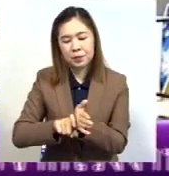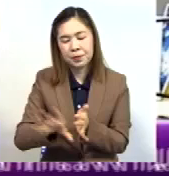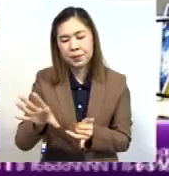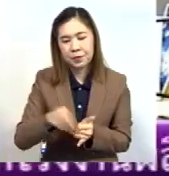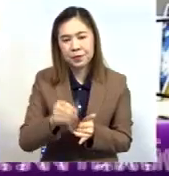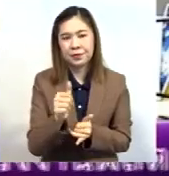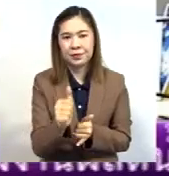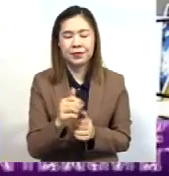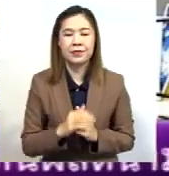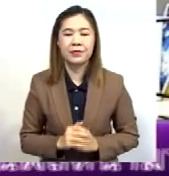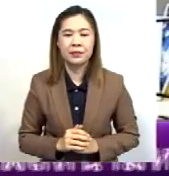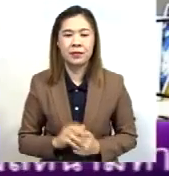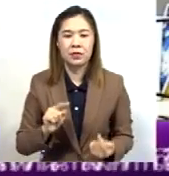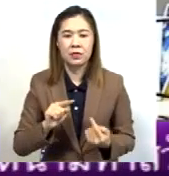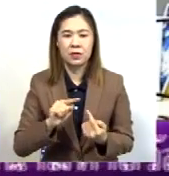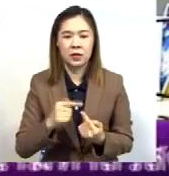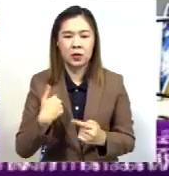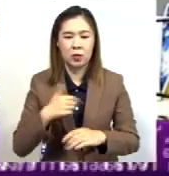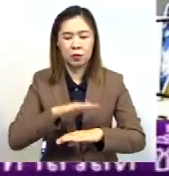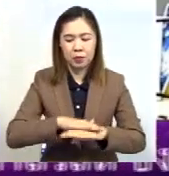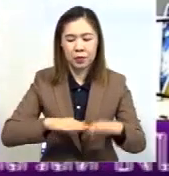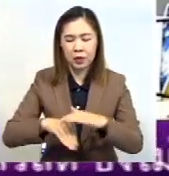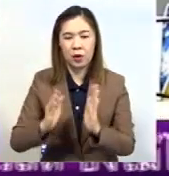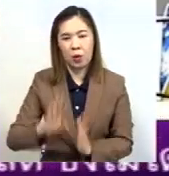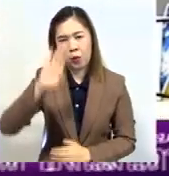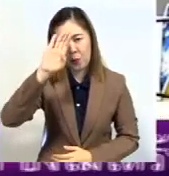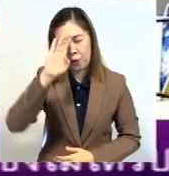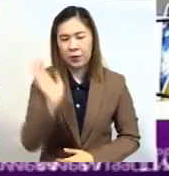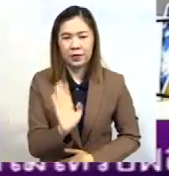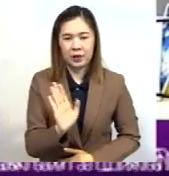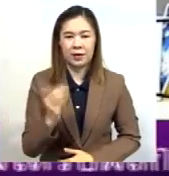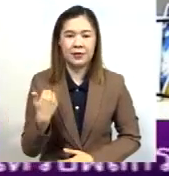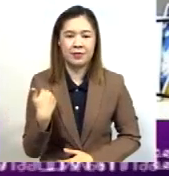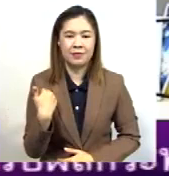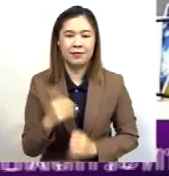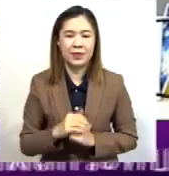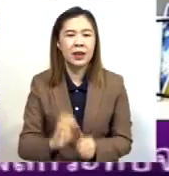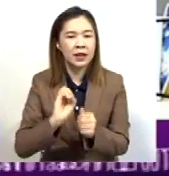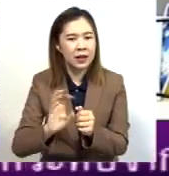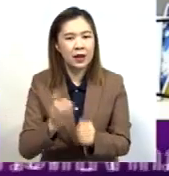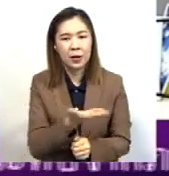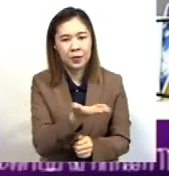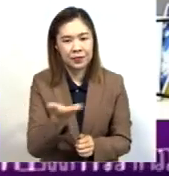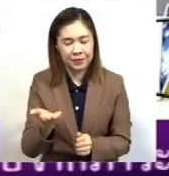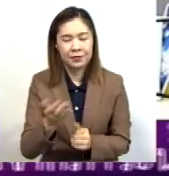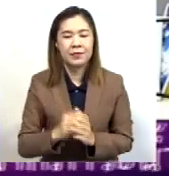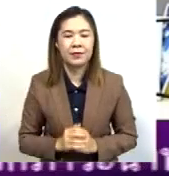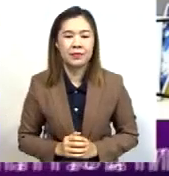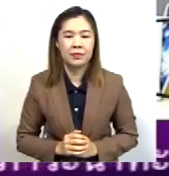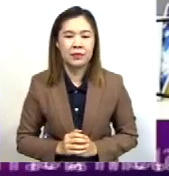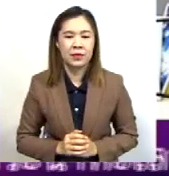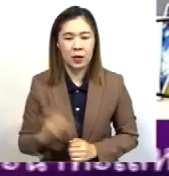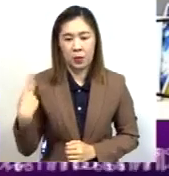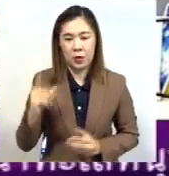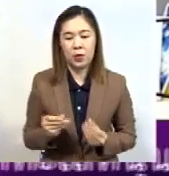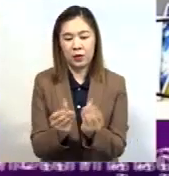แบบที่ไม่ได้เป็นการติดเชื้อสัมผัสใกล้ชิดกับผู้ป่วยนะครับอันนี้ก็เป็นสิ่งที่อยากแนะนำแล้วก็อยากให้เน้นประเด็นนี้ครับเพราะนี่จะเป็นประโยชน์กับ